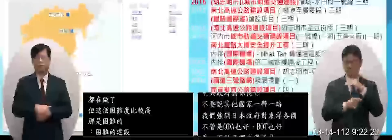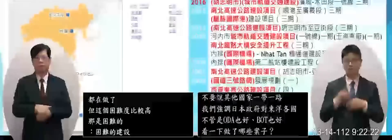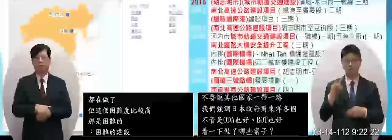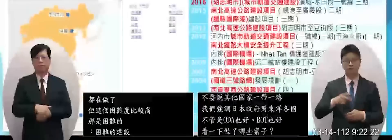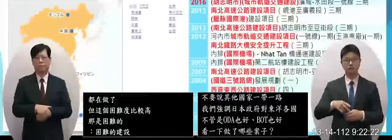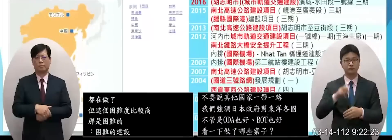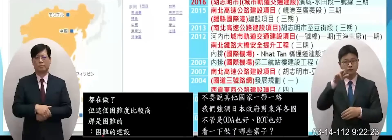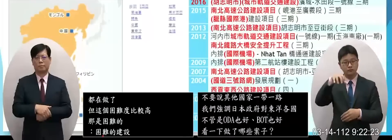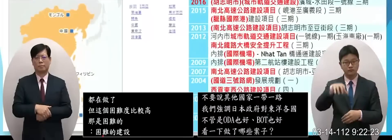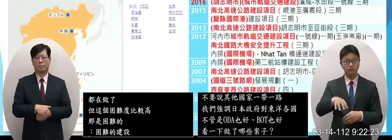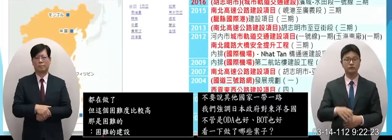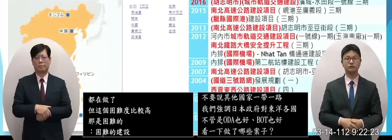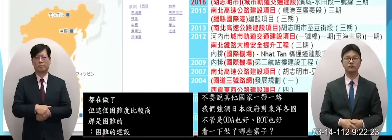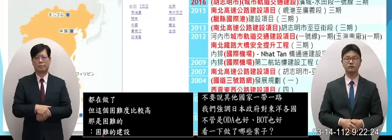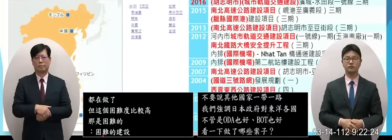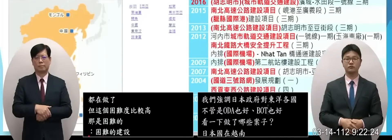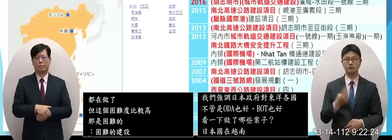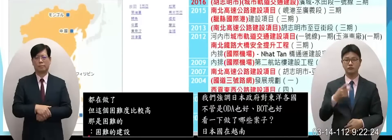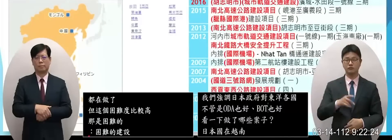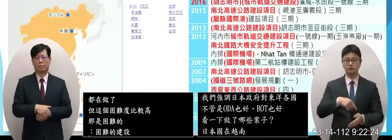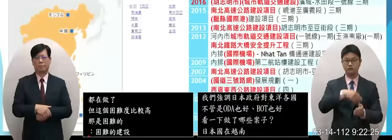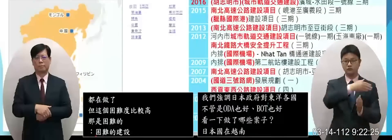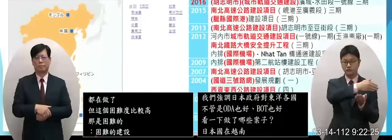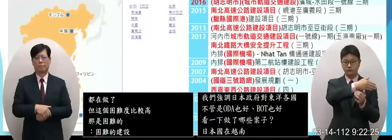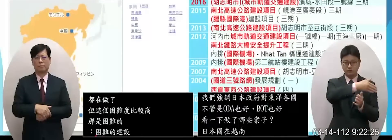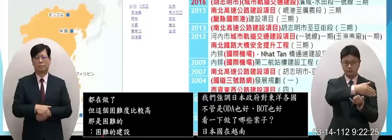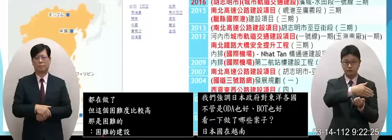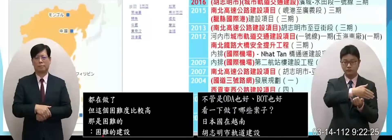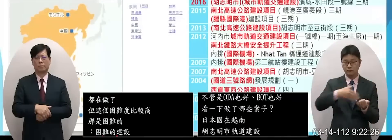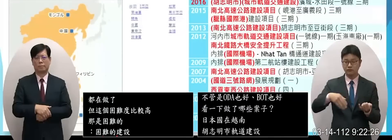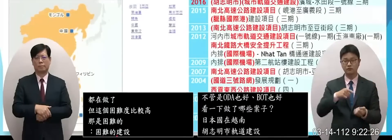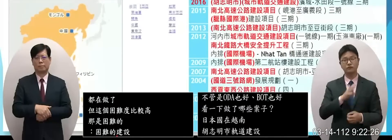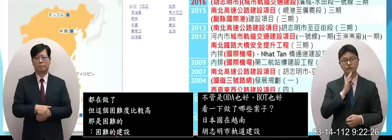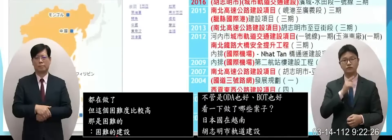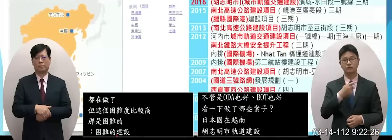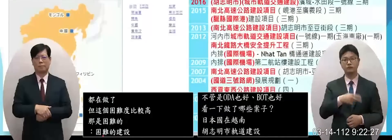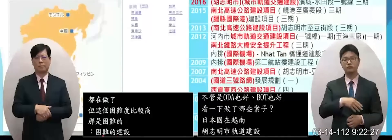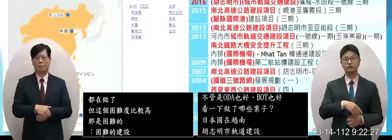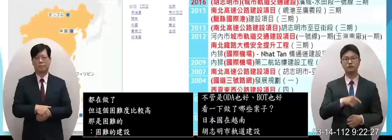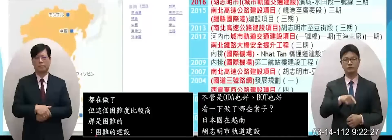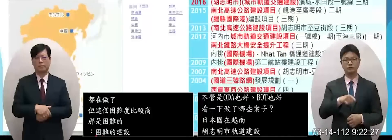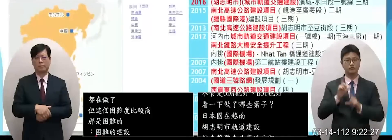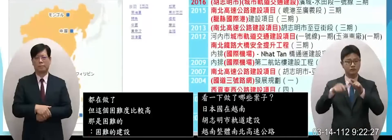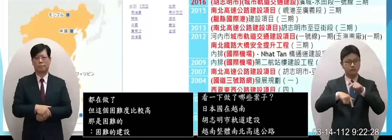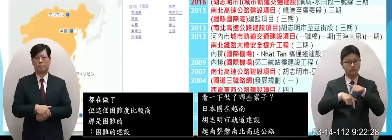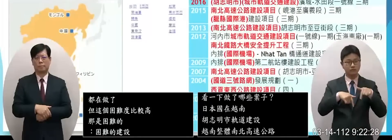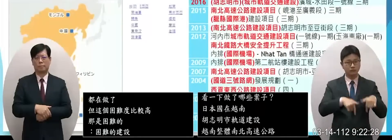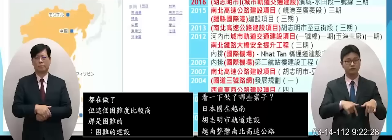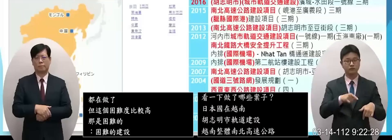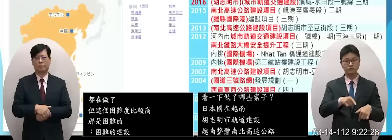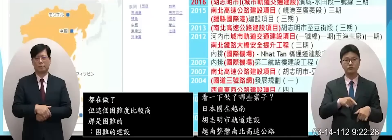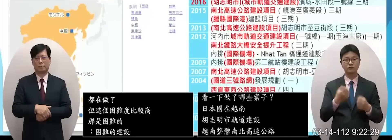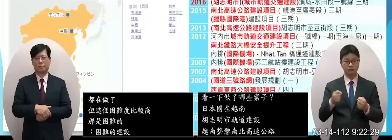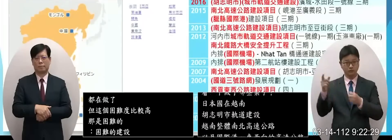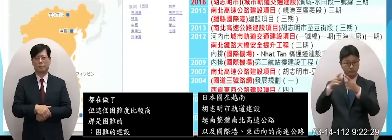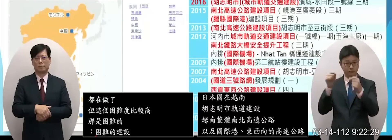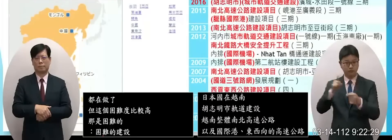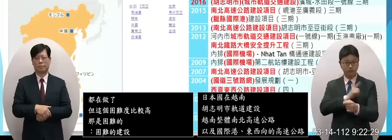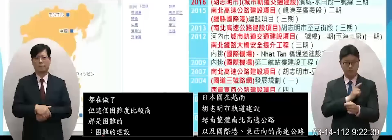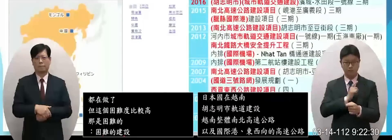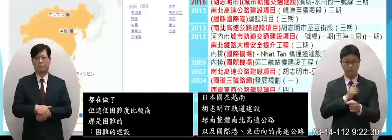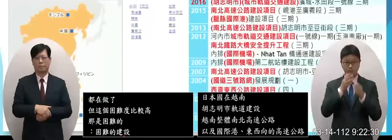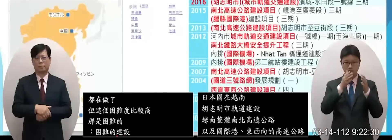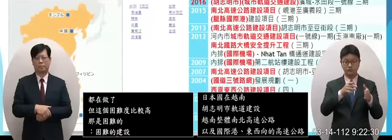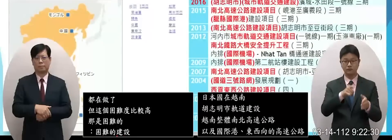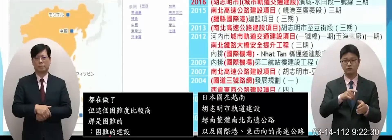港，以及东西向的高速公路，还有国际港，好，这在日本的部分。这个建设